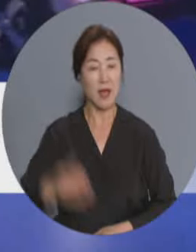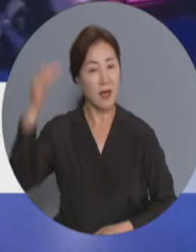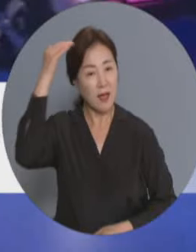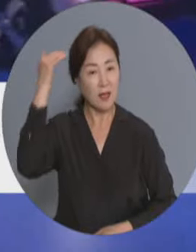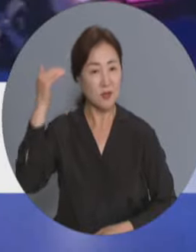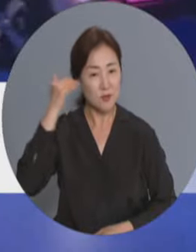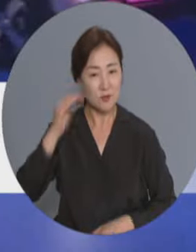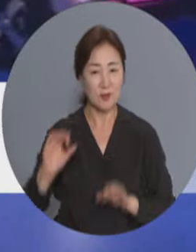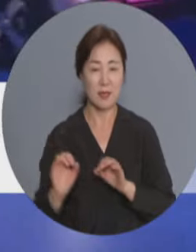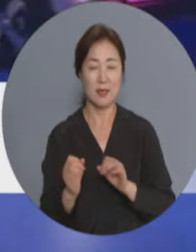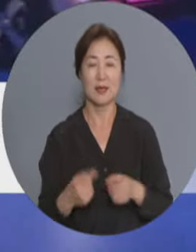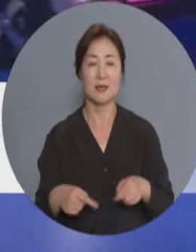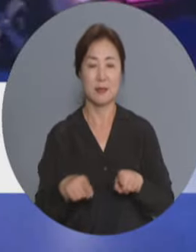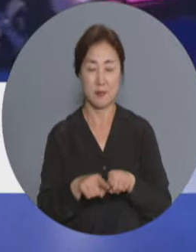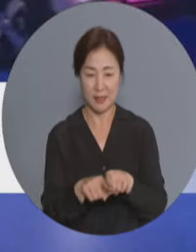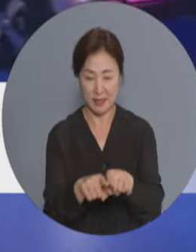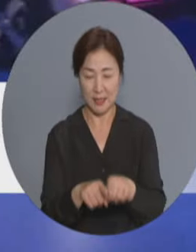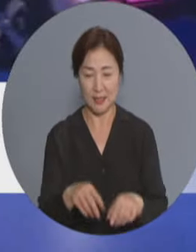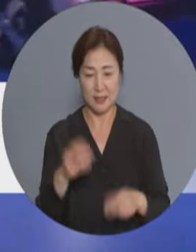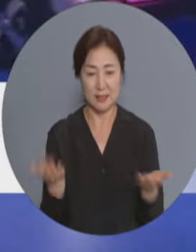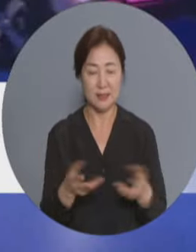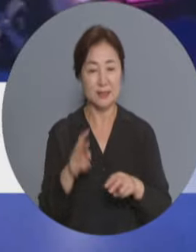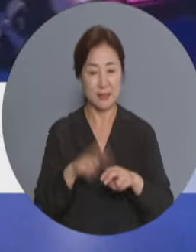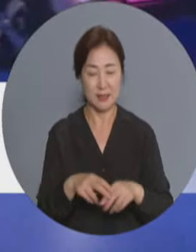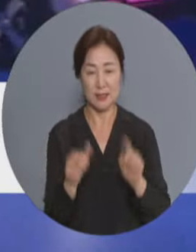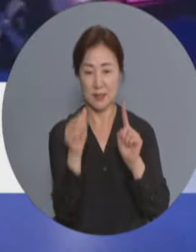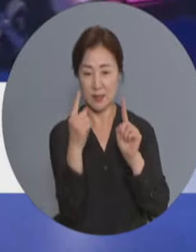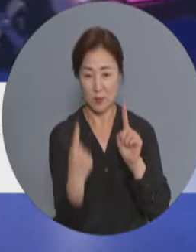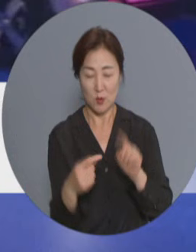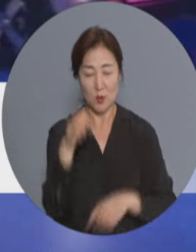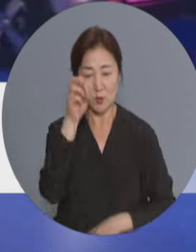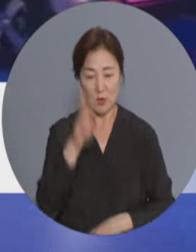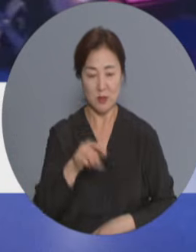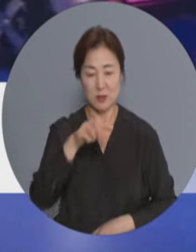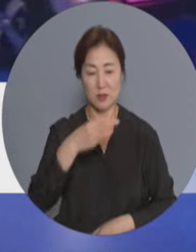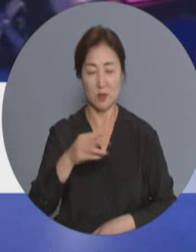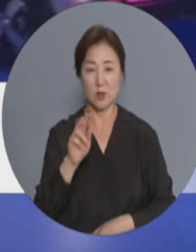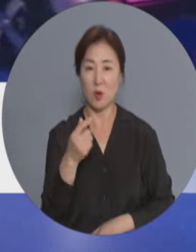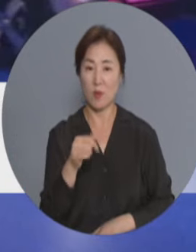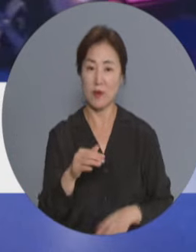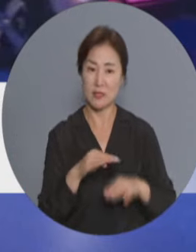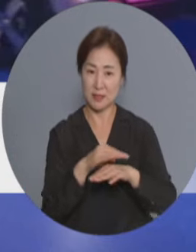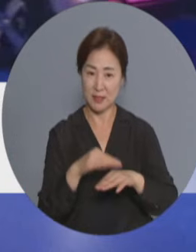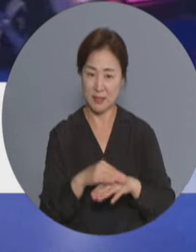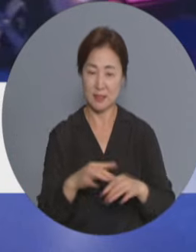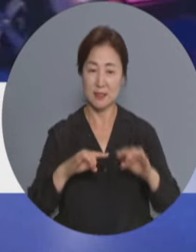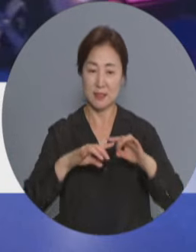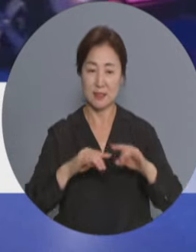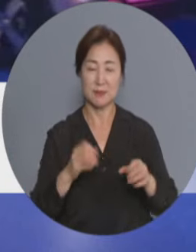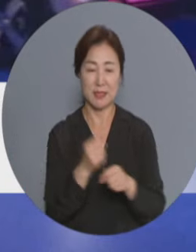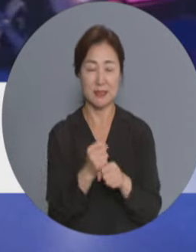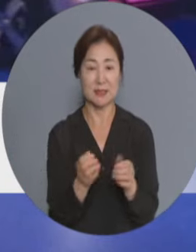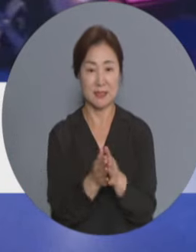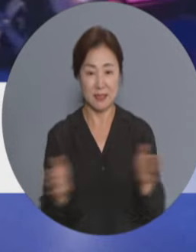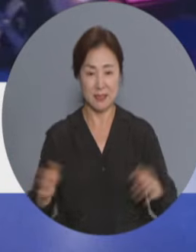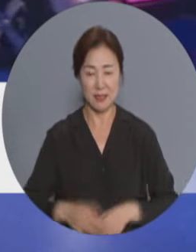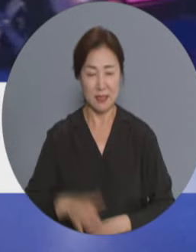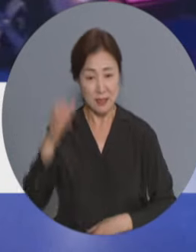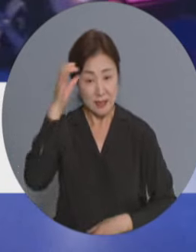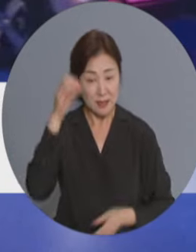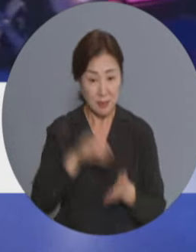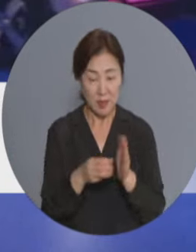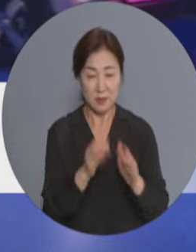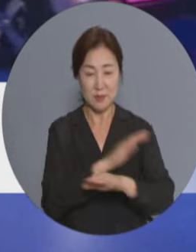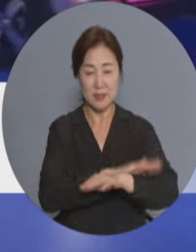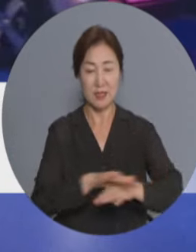대한민국 상생 일자리 1호 기업인 광주 글로벌 모터스가 전기차 시대를 열었습니다. 기대만큼 판매가 잘 된다면